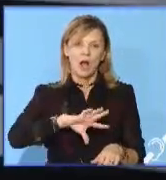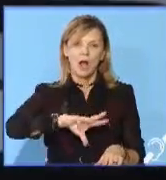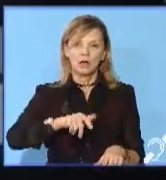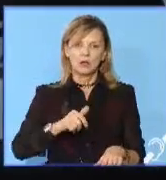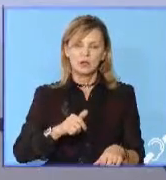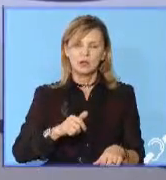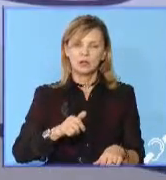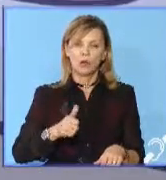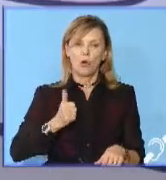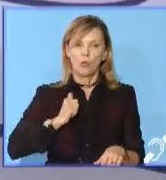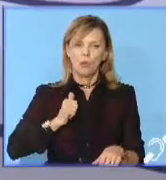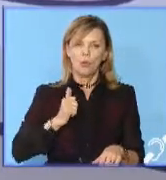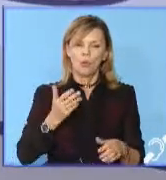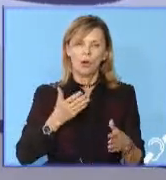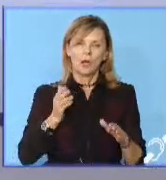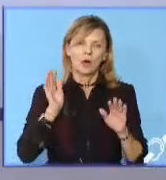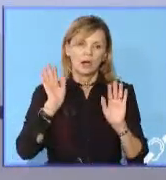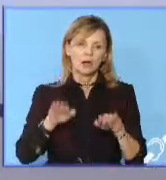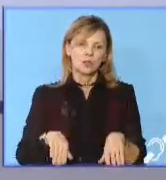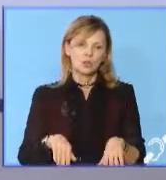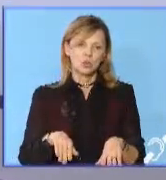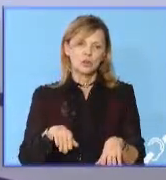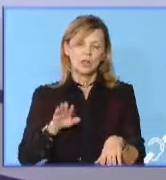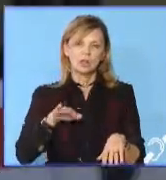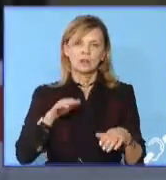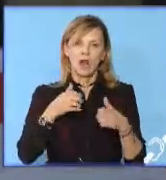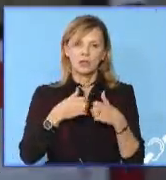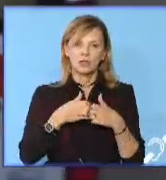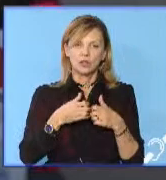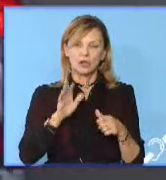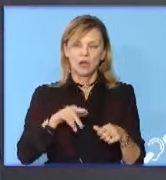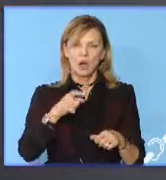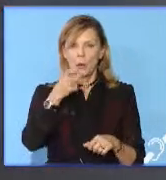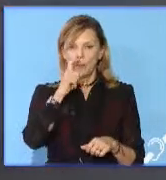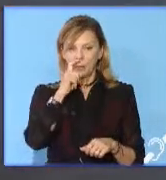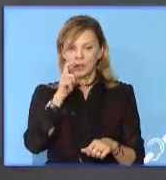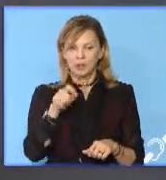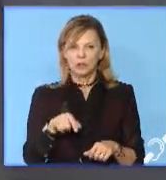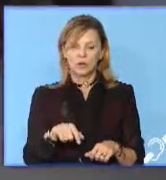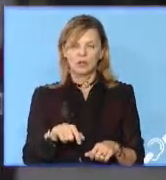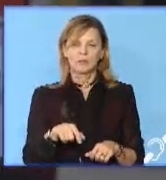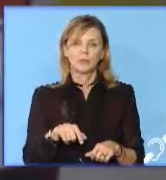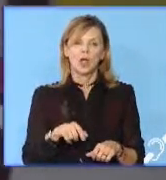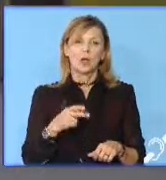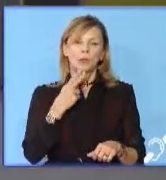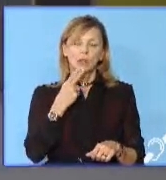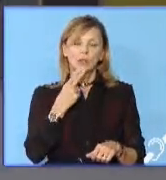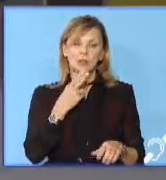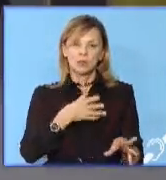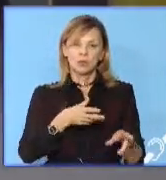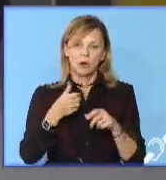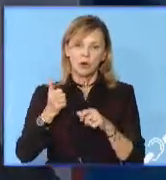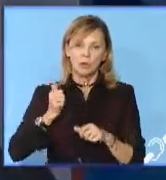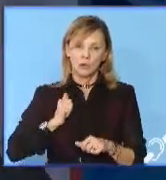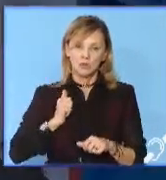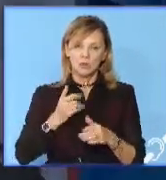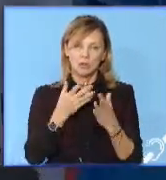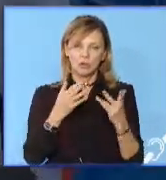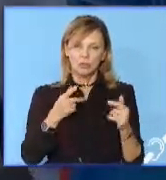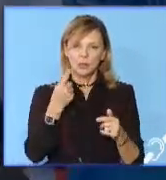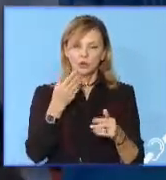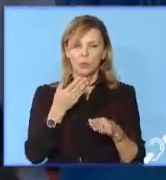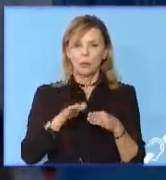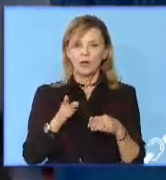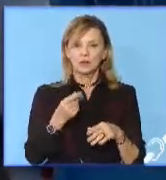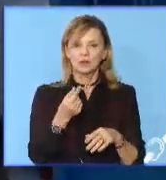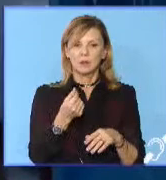care căzuse fiului unuia dintre șoferii implicați în accident și care și trecuse cu mașina peste ea. Polițistul a ridicat-o, a numărat o parte din banii